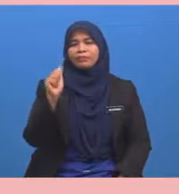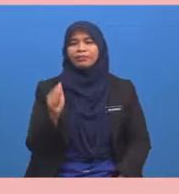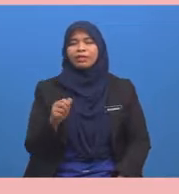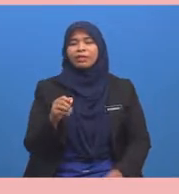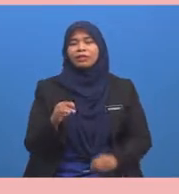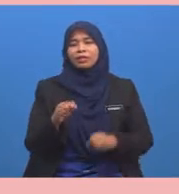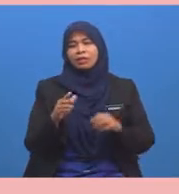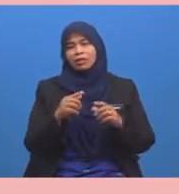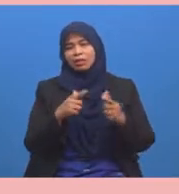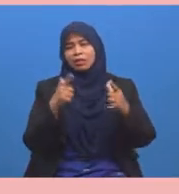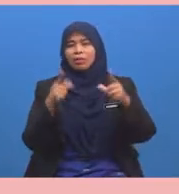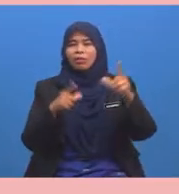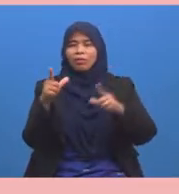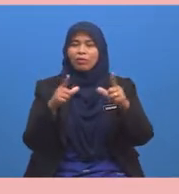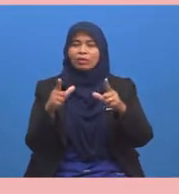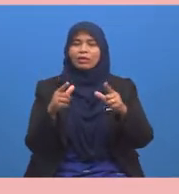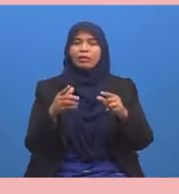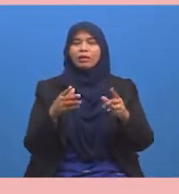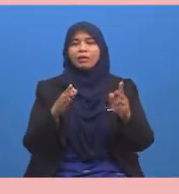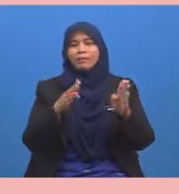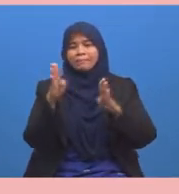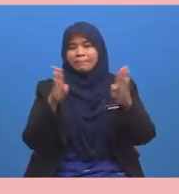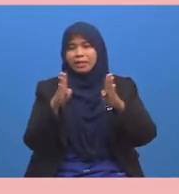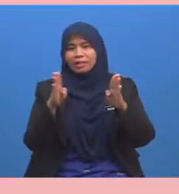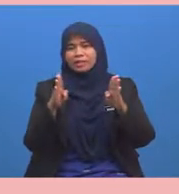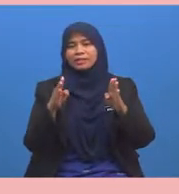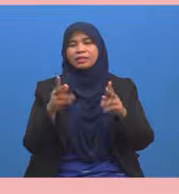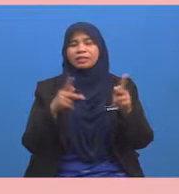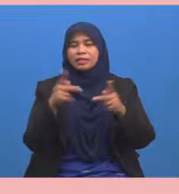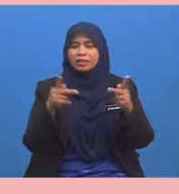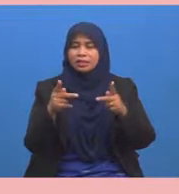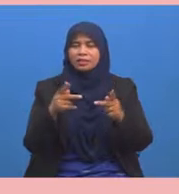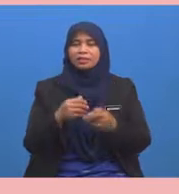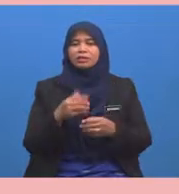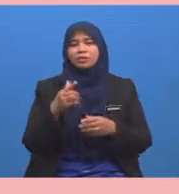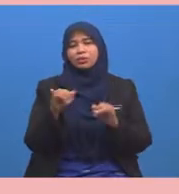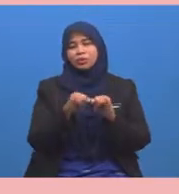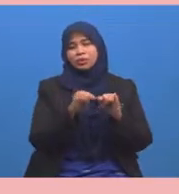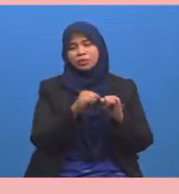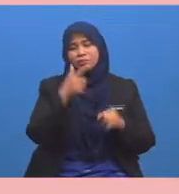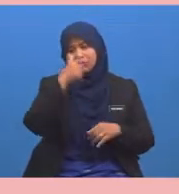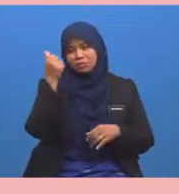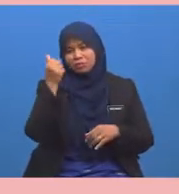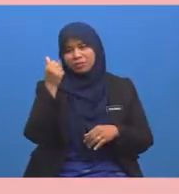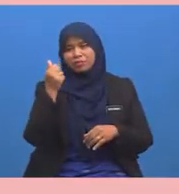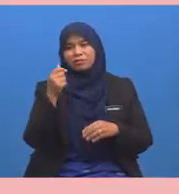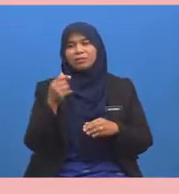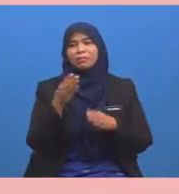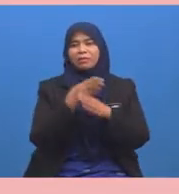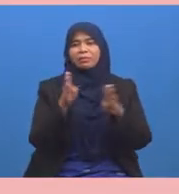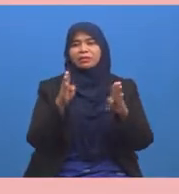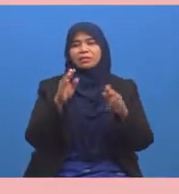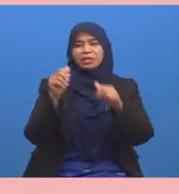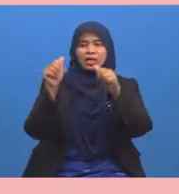lori, bas dan kereta menggunakan bahan api fosil terutamanya sekali pelambam dan diesel yang